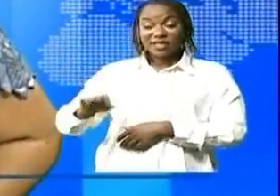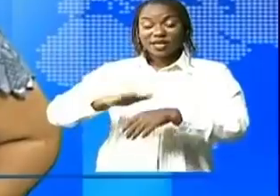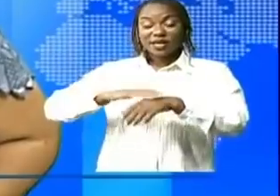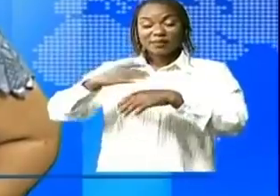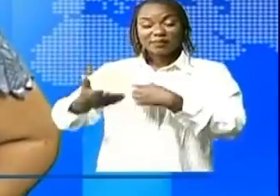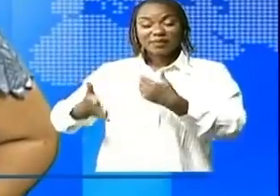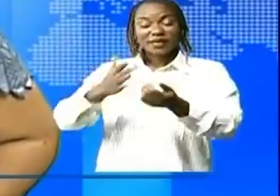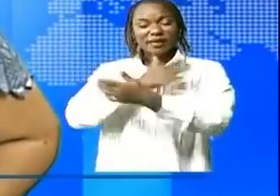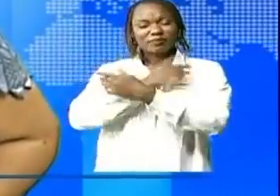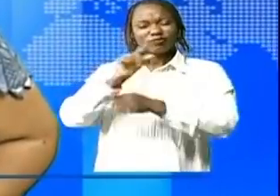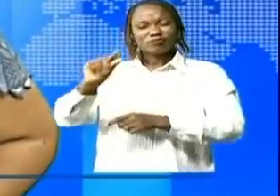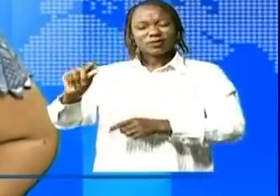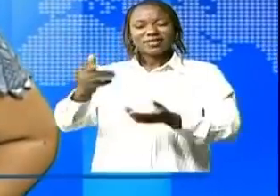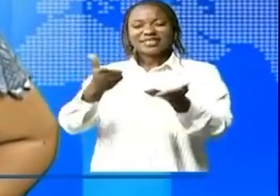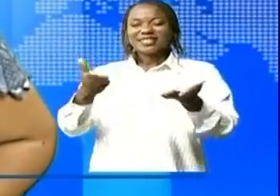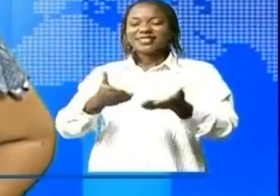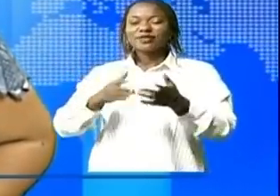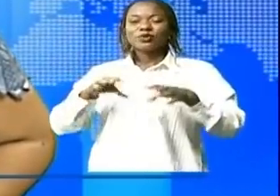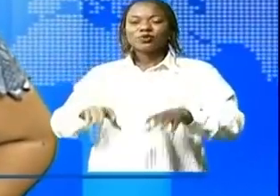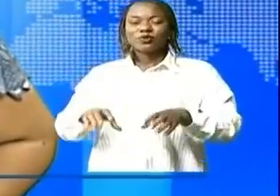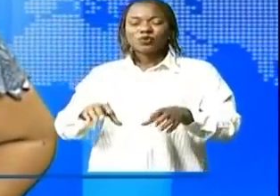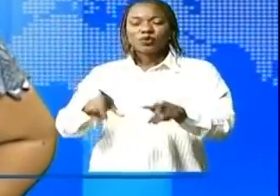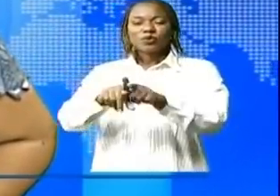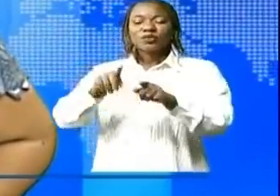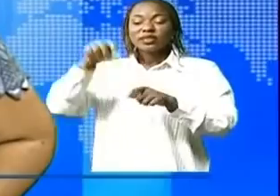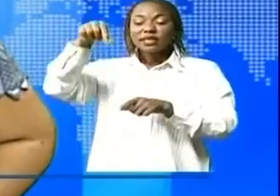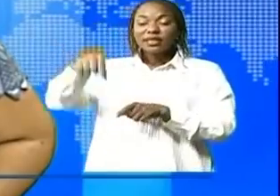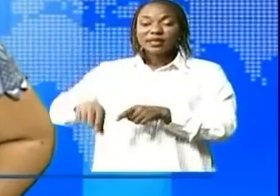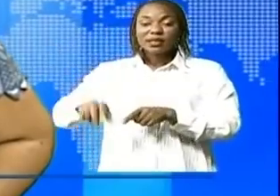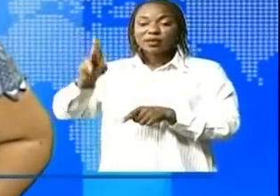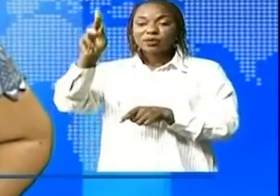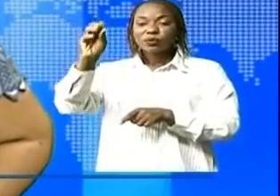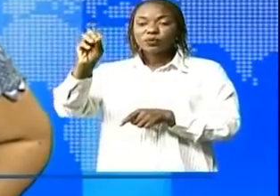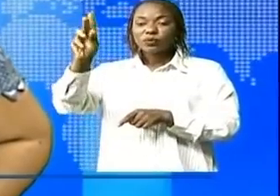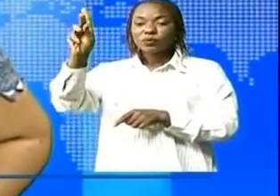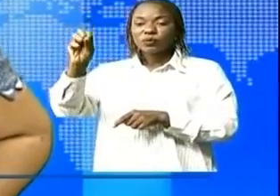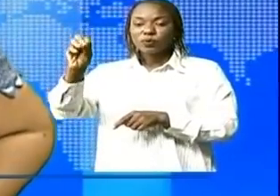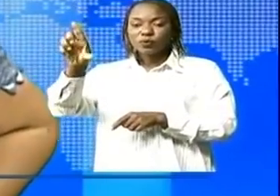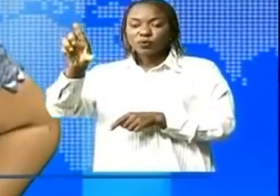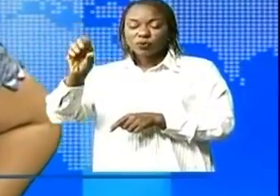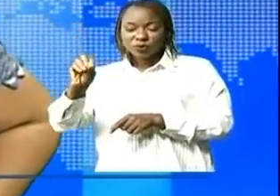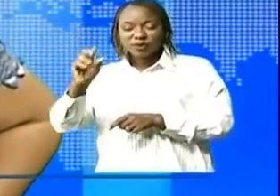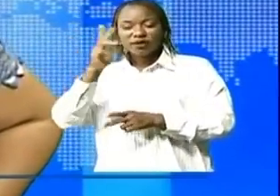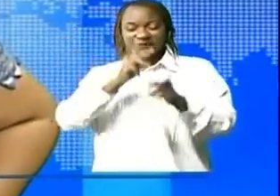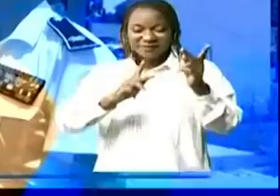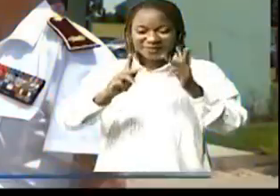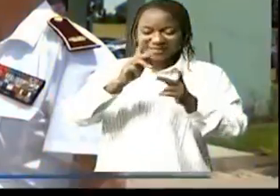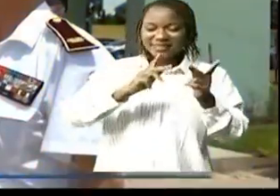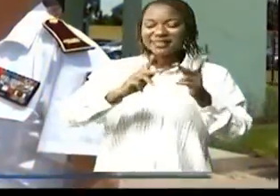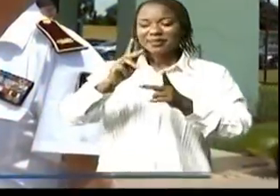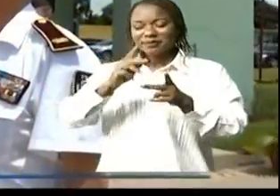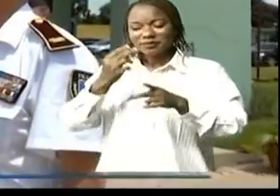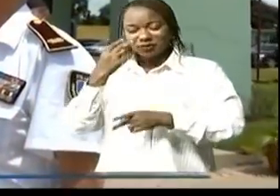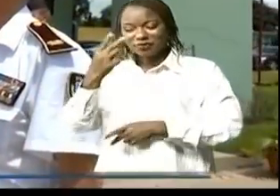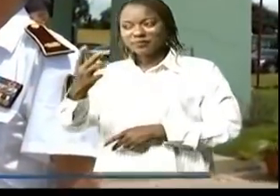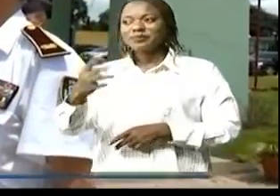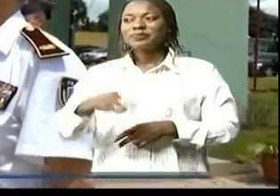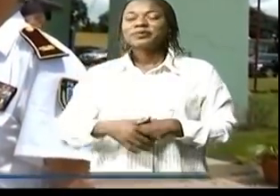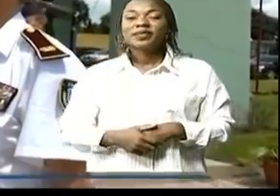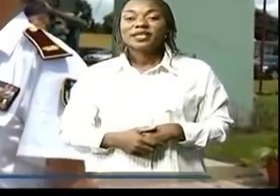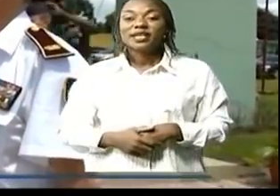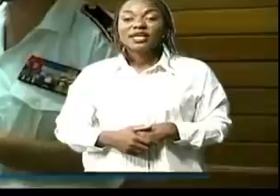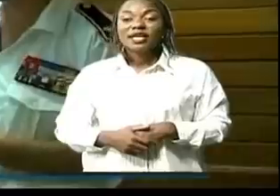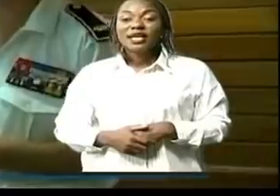Le lieutenant-colonel Kokolo était le dernier site des différentes visites qu'il a déployées au pays. Regardez. Le